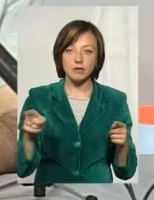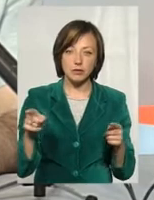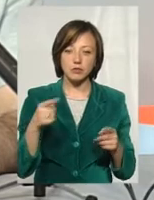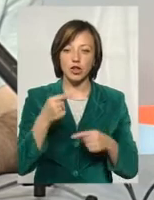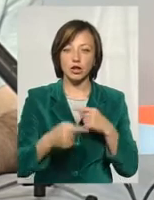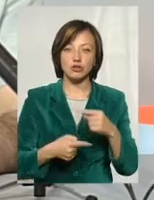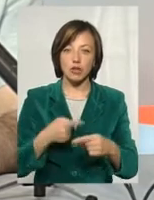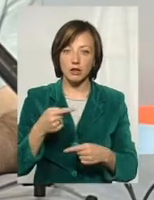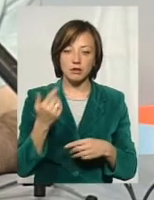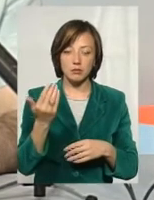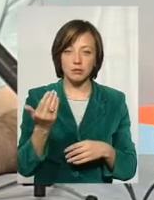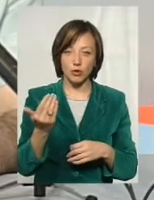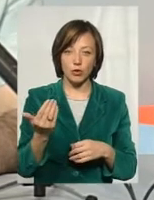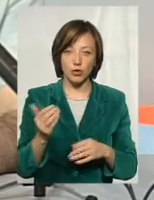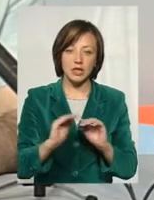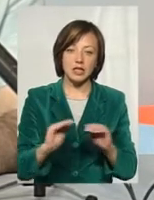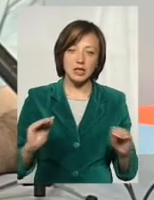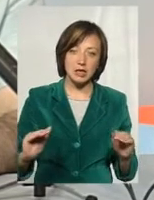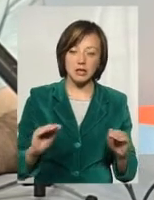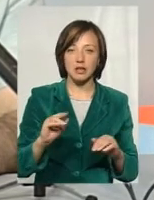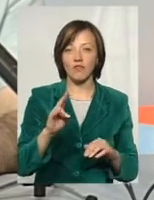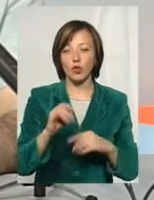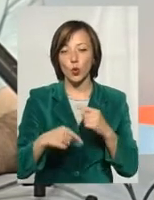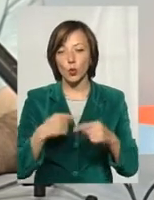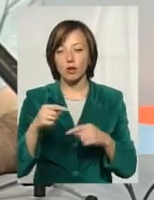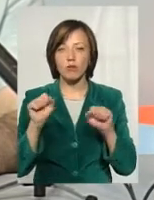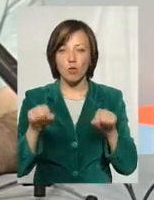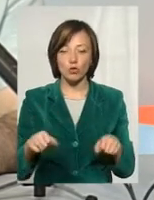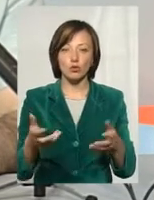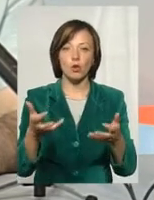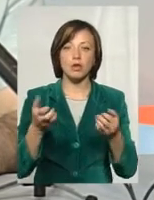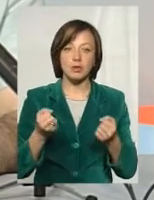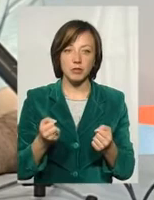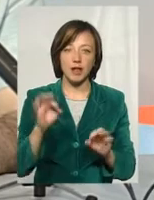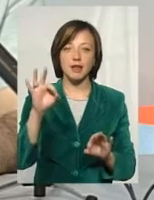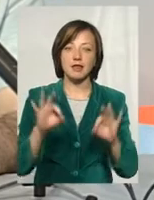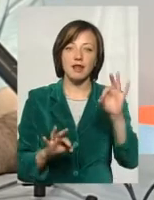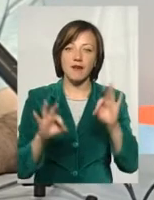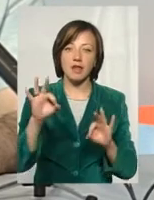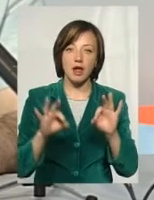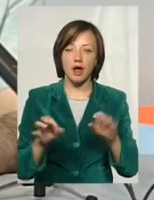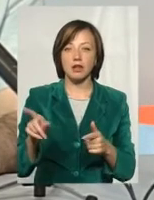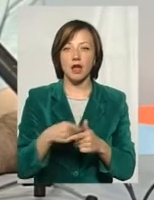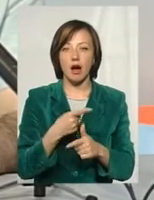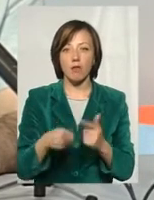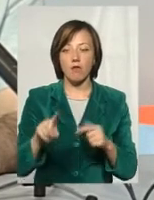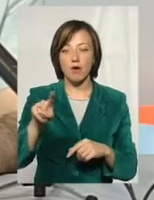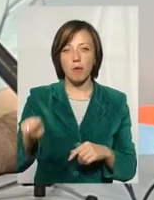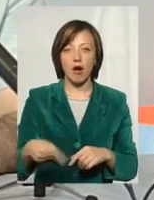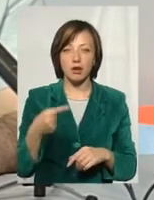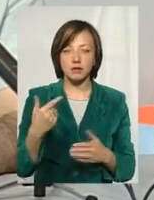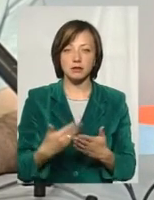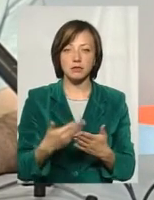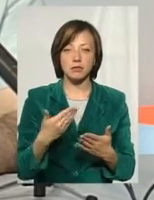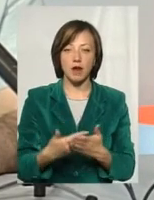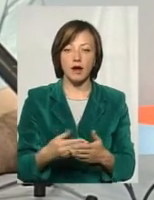нащадки, покоління, скажімо, діти, правнуки, зможуть отримувати дивіденди або вимагати,